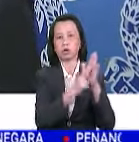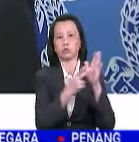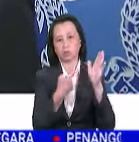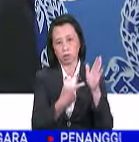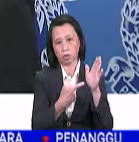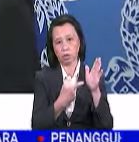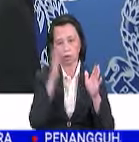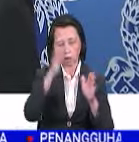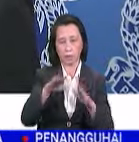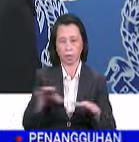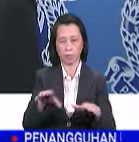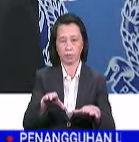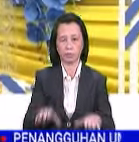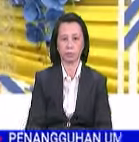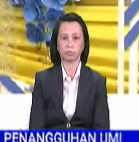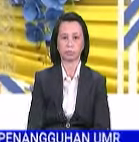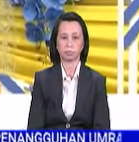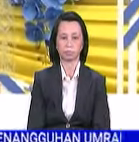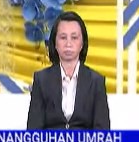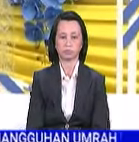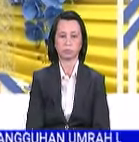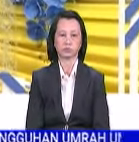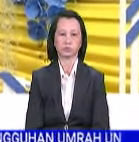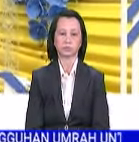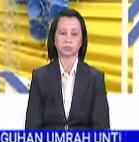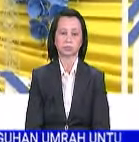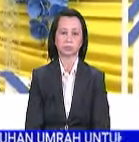tindakan akan diambil, insyaAllah.